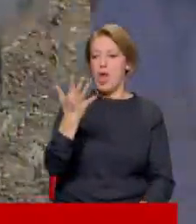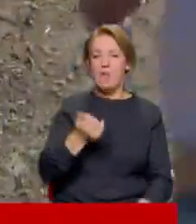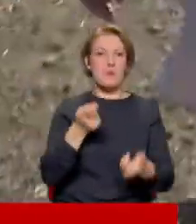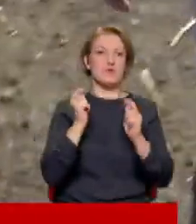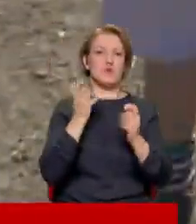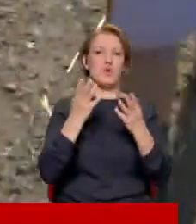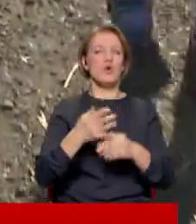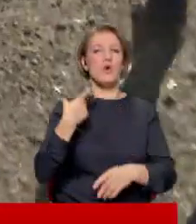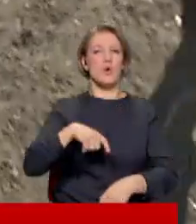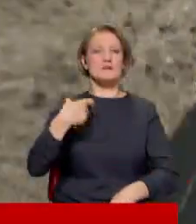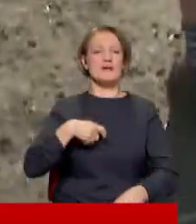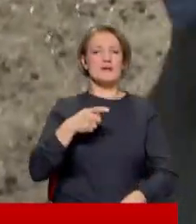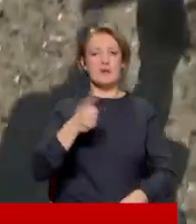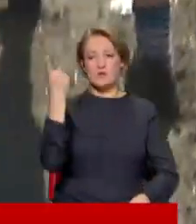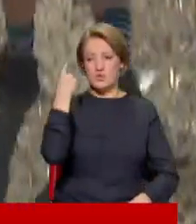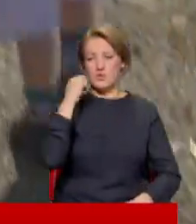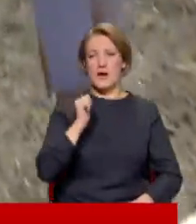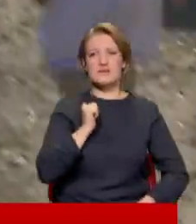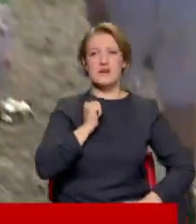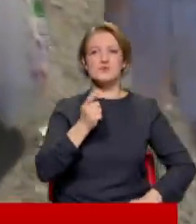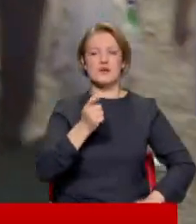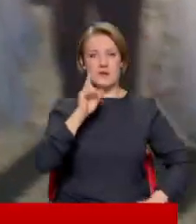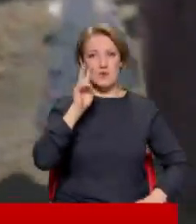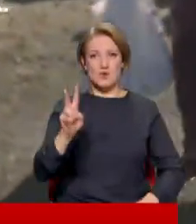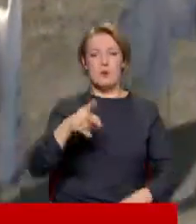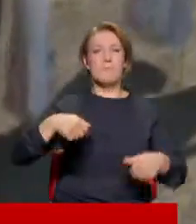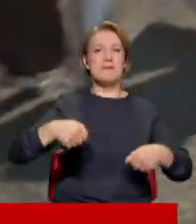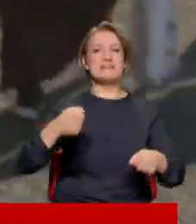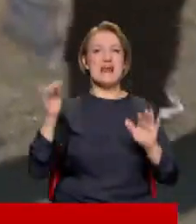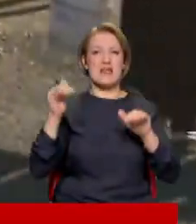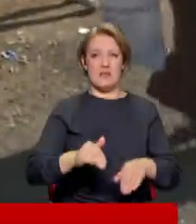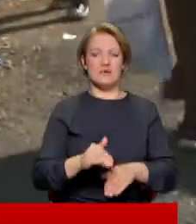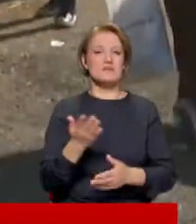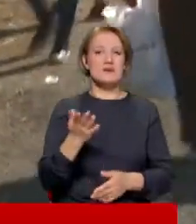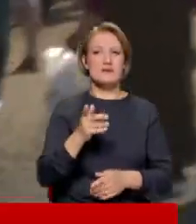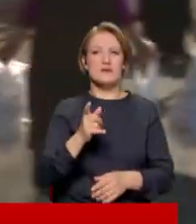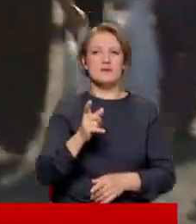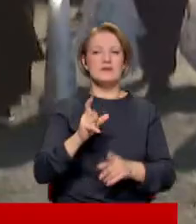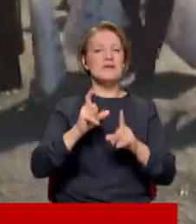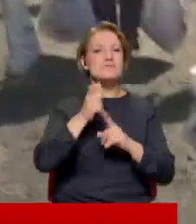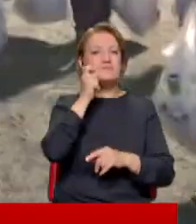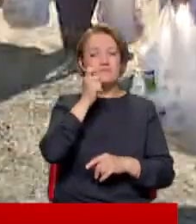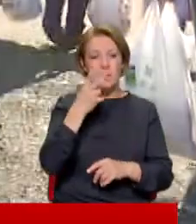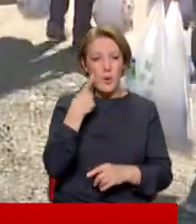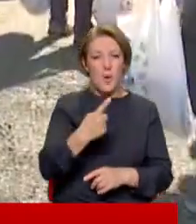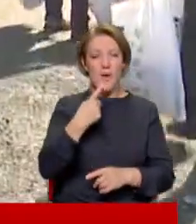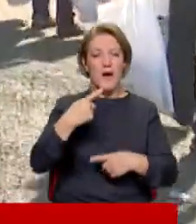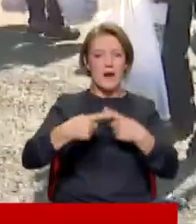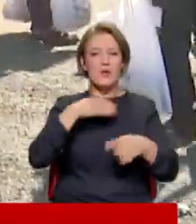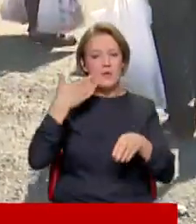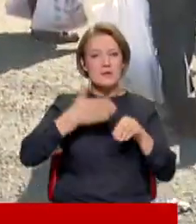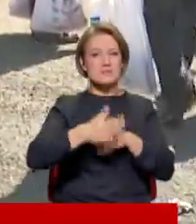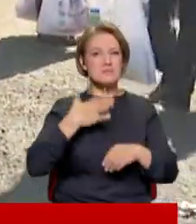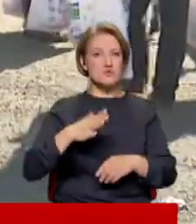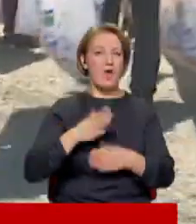da zorlaştı. Özellikle dün asgari ücretlileri gördük biz pazara gelmiş. Dinin ritüellerini gerçekleştirmek